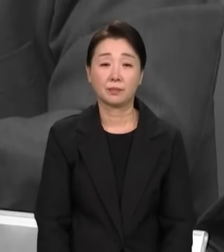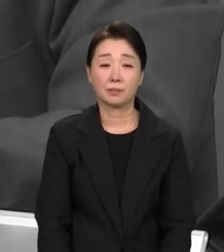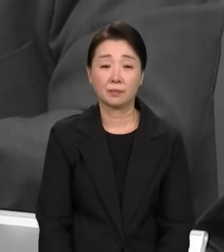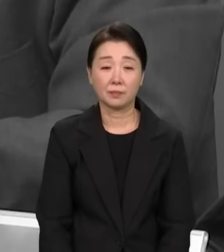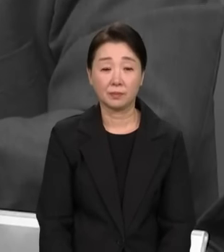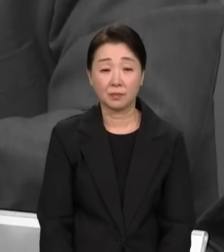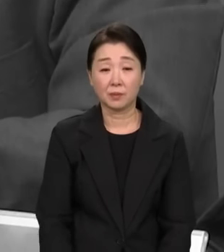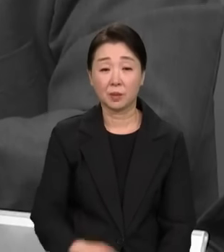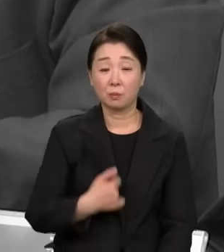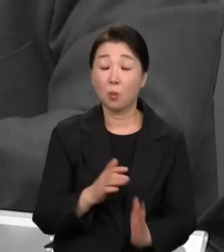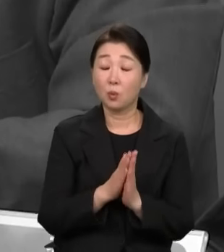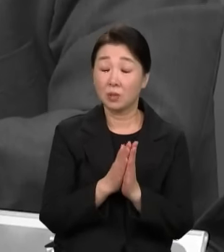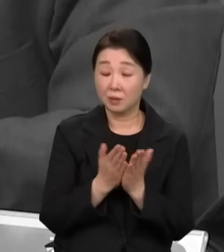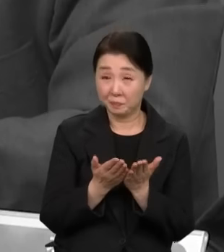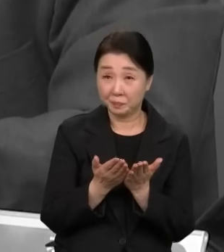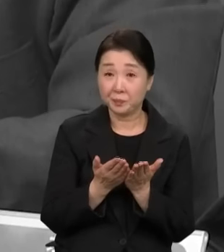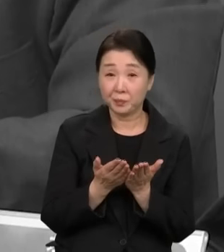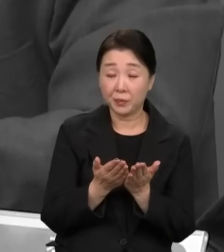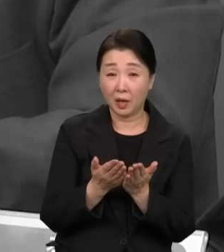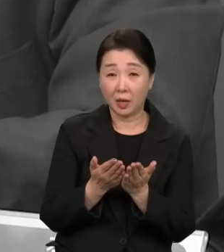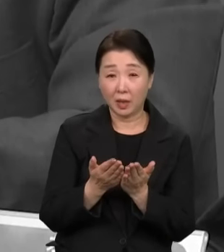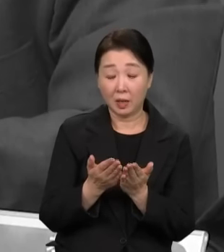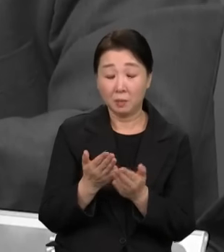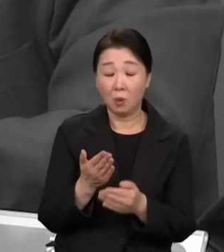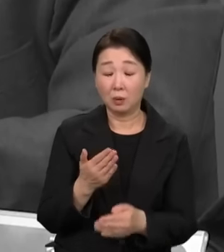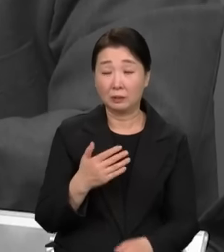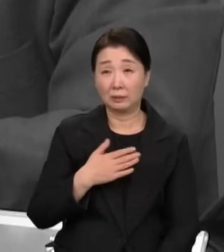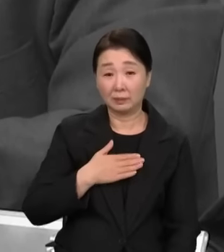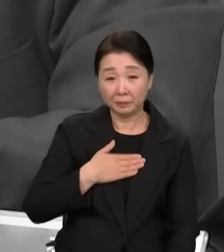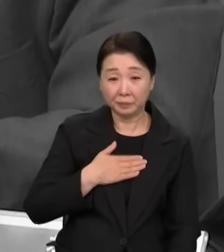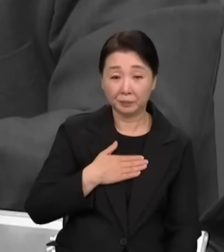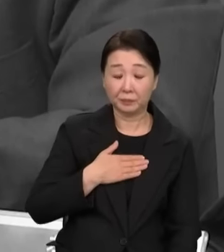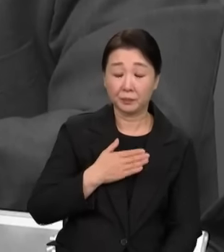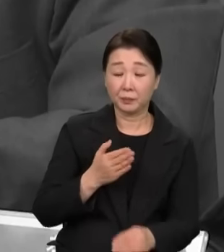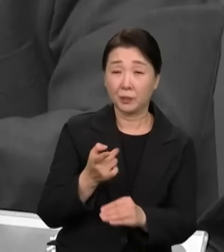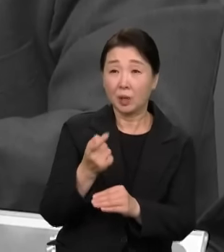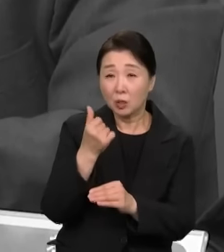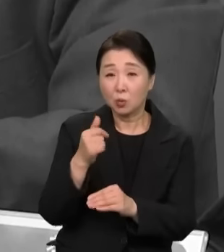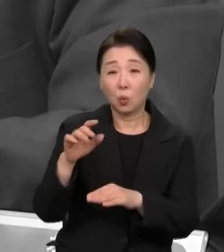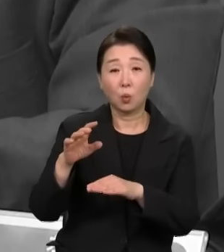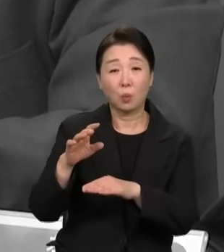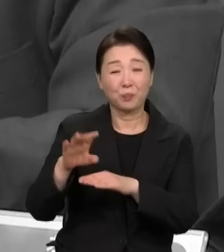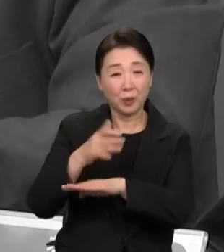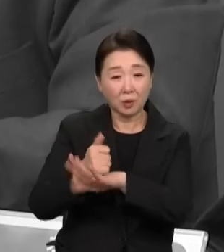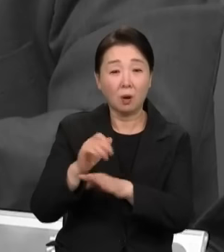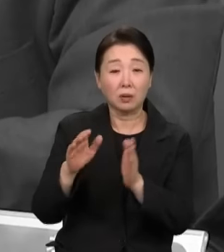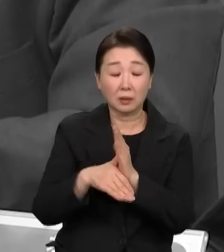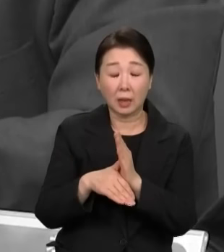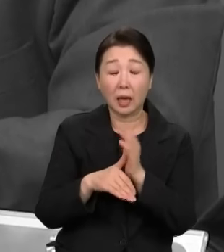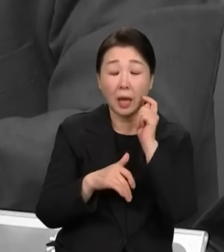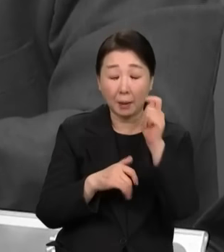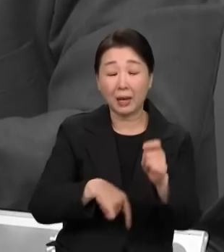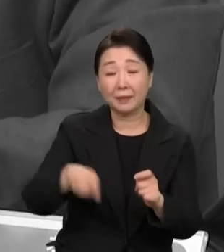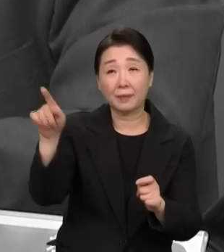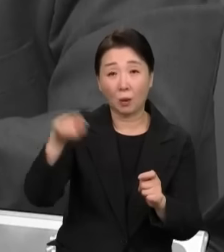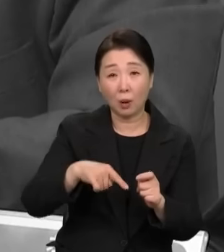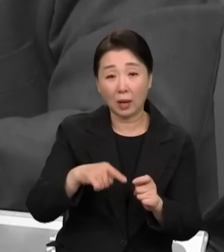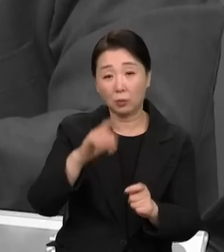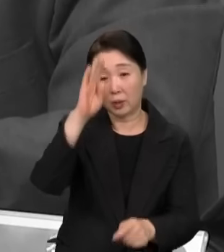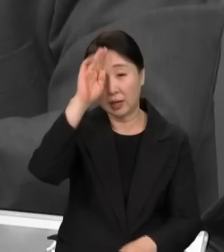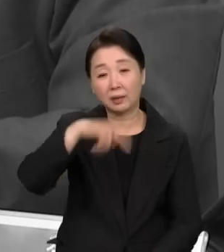본인도 소령 때 아프가니스탄에 갔다 오고 중령 때는 이라크에 갔다 왔어요 그때 다 그냥